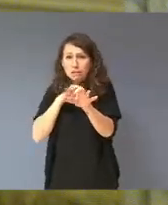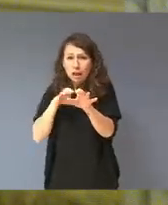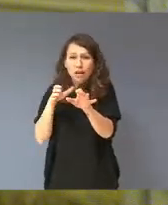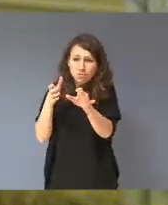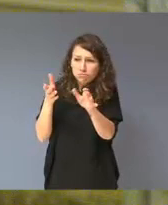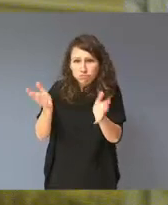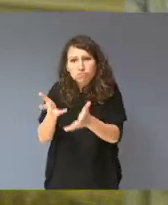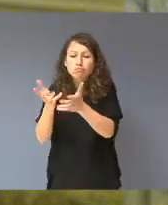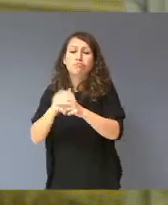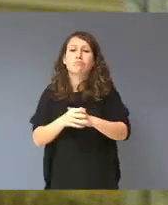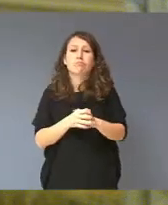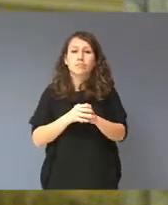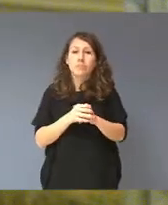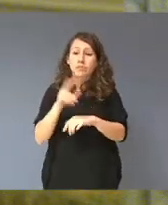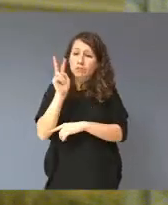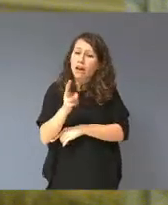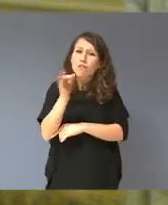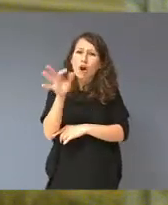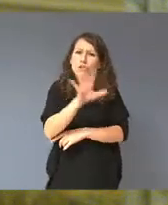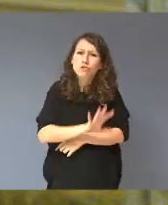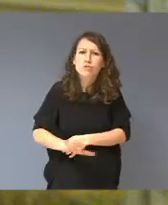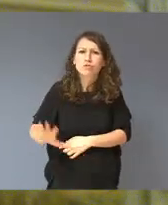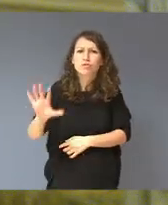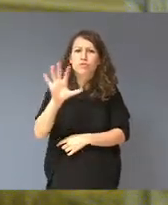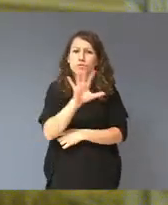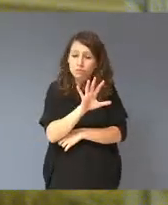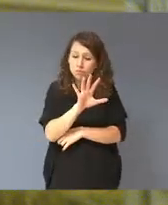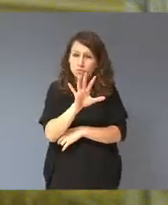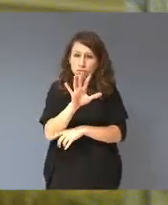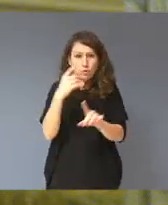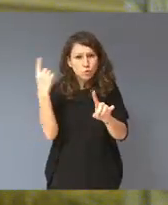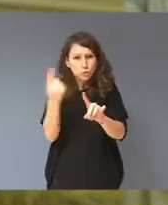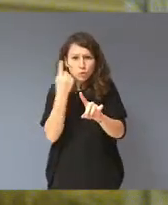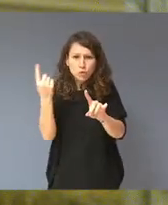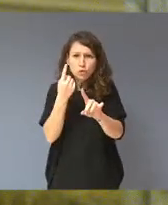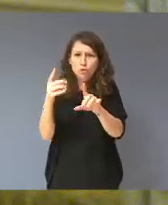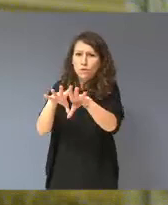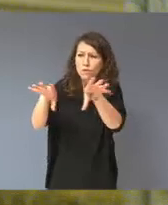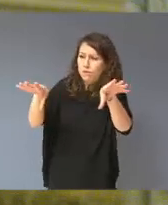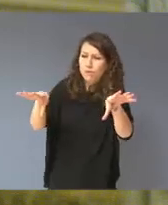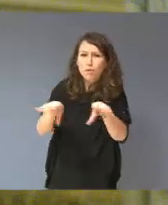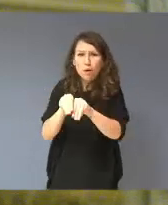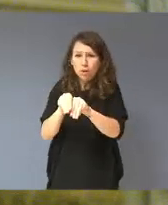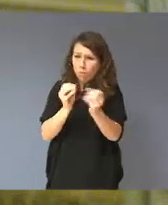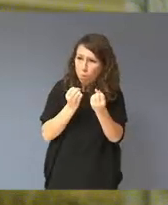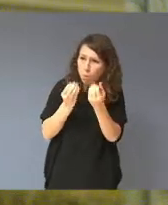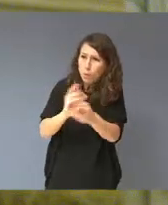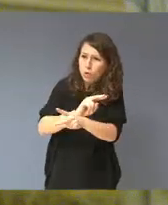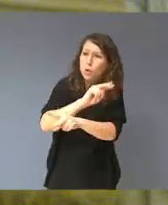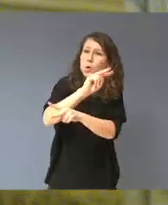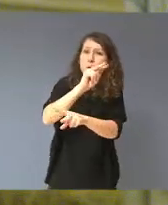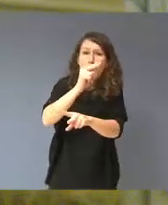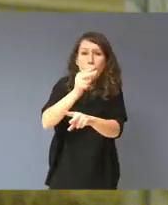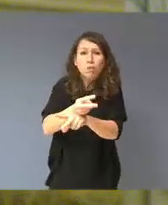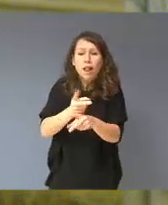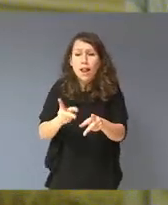camp se fait dans la plus grande humanité, puisque toutes les personnes, toutes les familles se voient proposer un hôtel jusqu'à la trêve